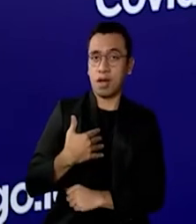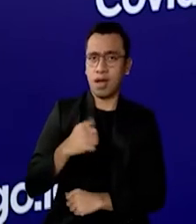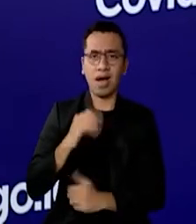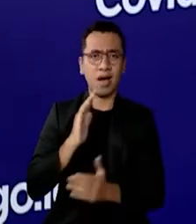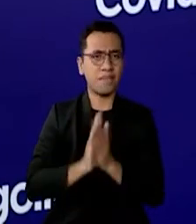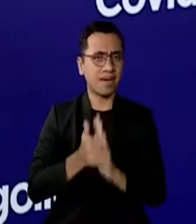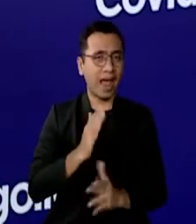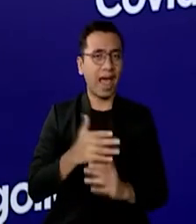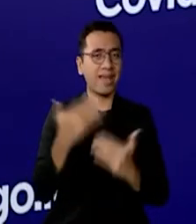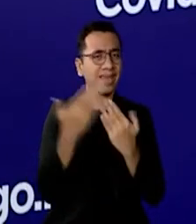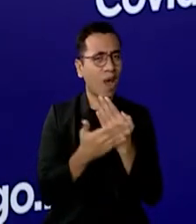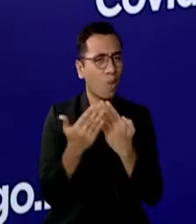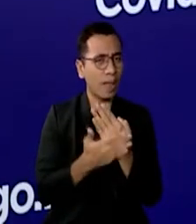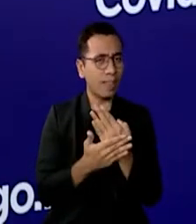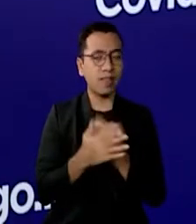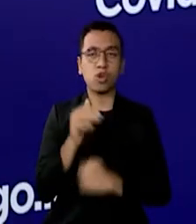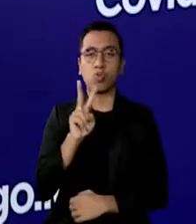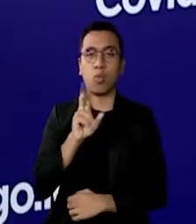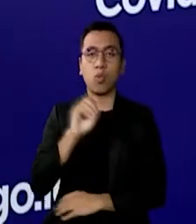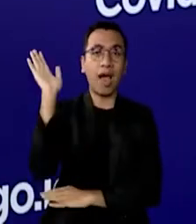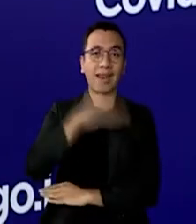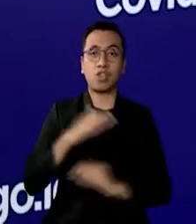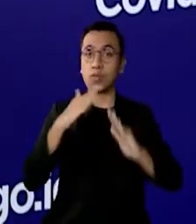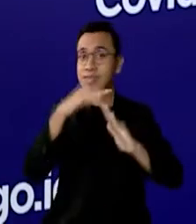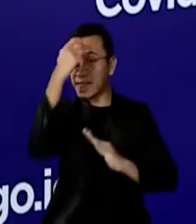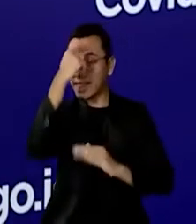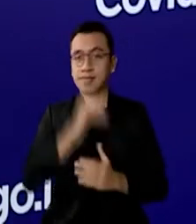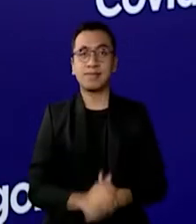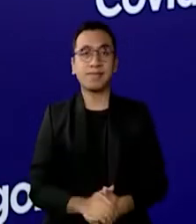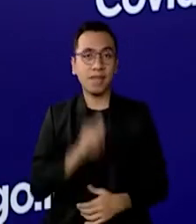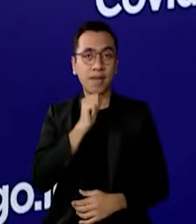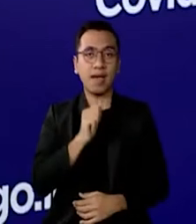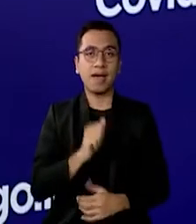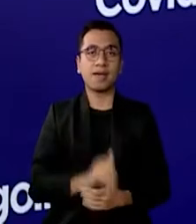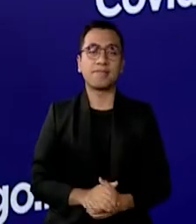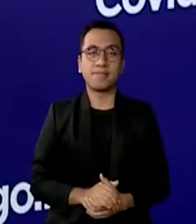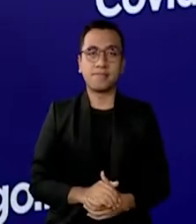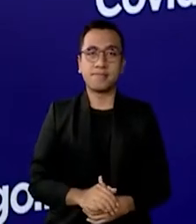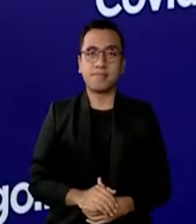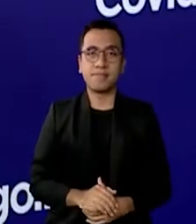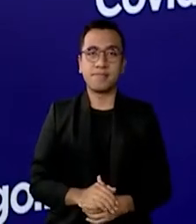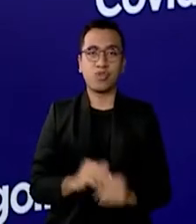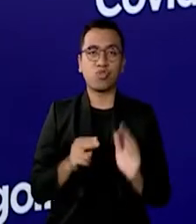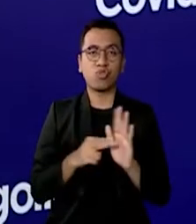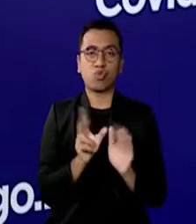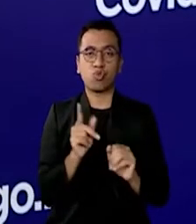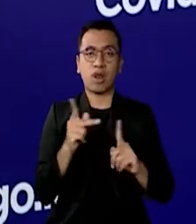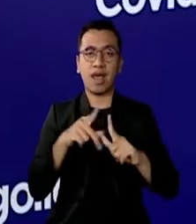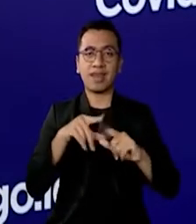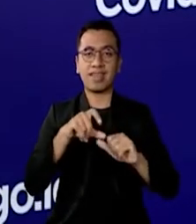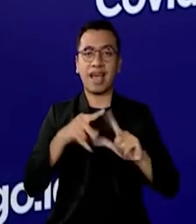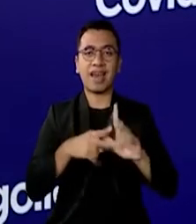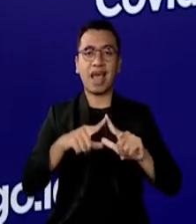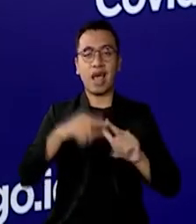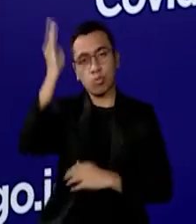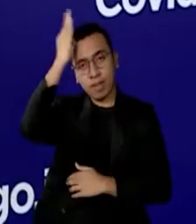harus menjalani perawatan selama 20 hari di rumah sakit ada dokter Hajah cellica nurrachadiana bupati